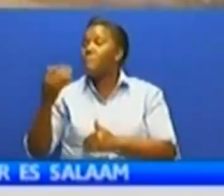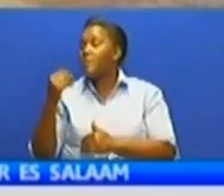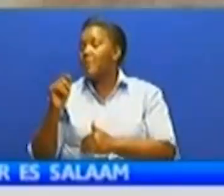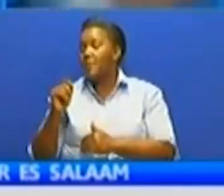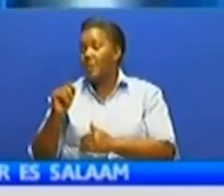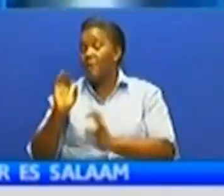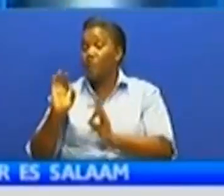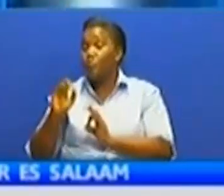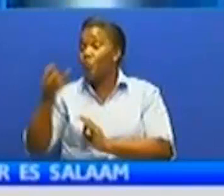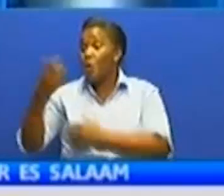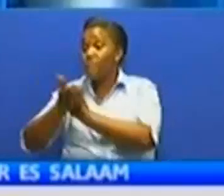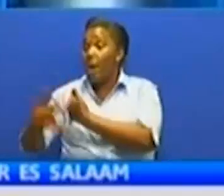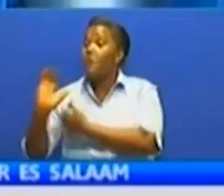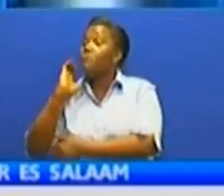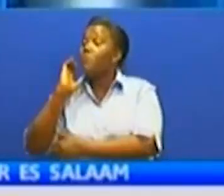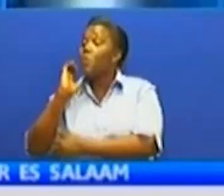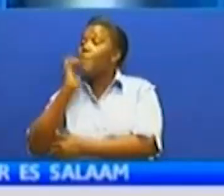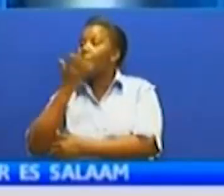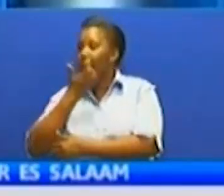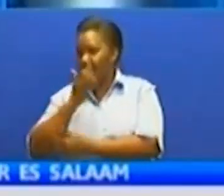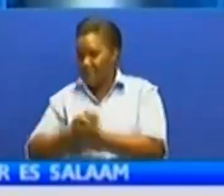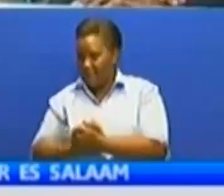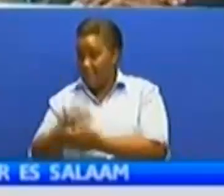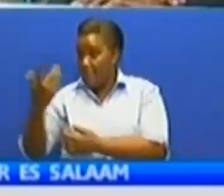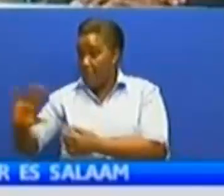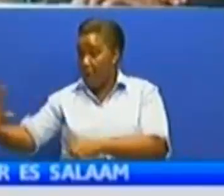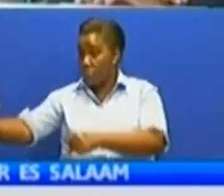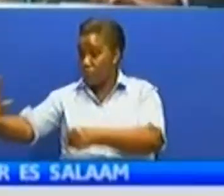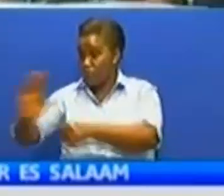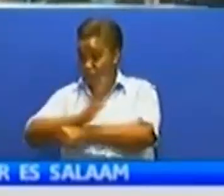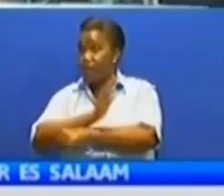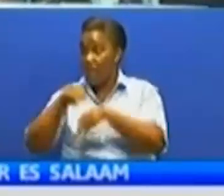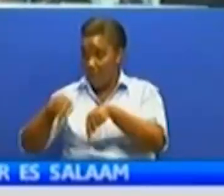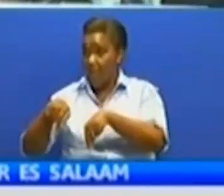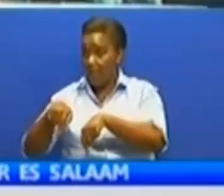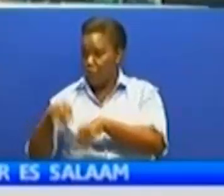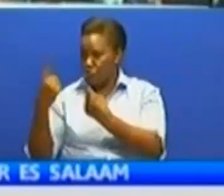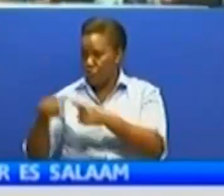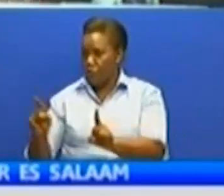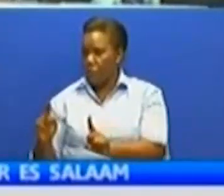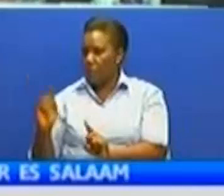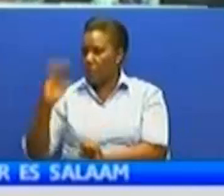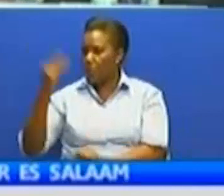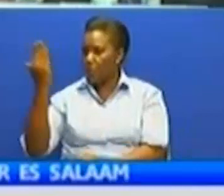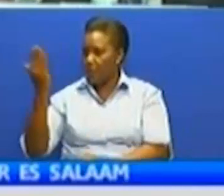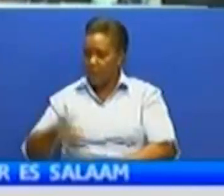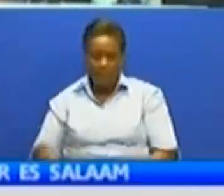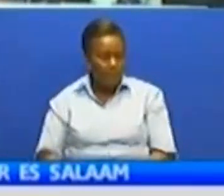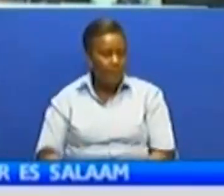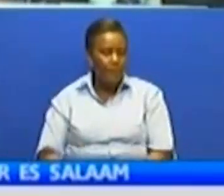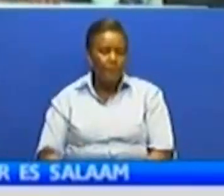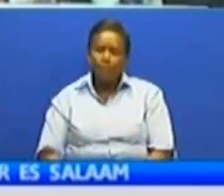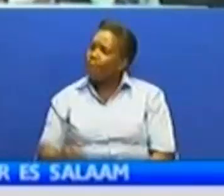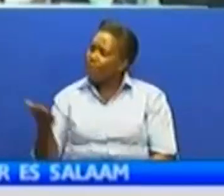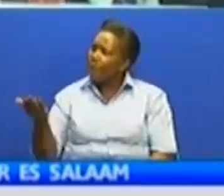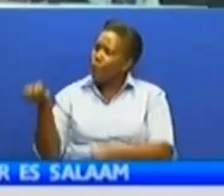kidogo. Hiyo ipo, ila tu sio kitu cha kuogopa. Kwa nyinyi wana sayansi ya anga, tukio kama hili ni